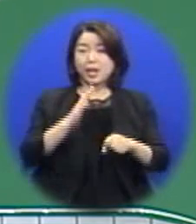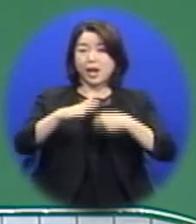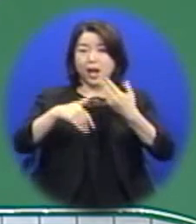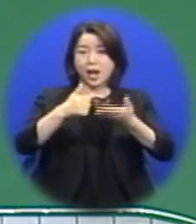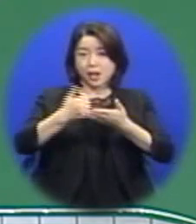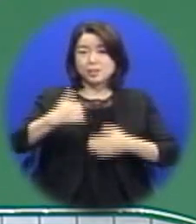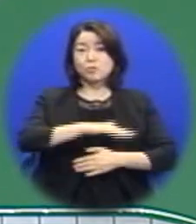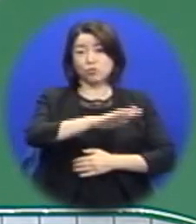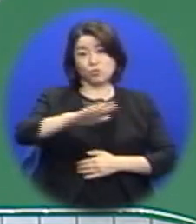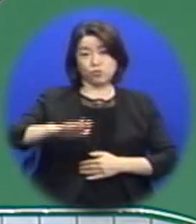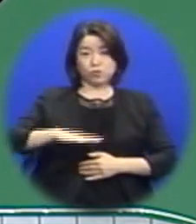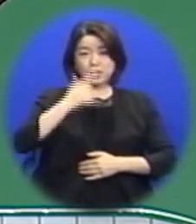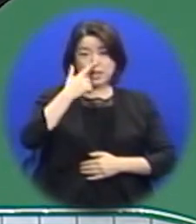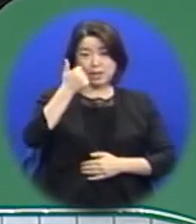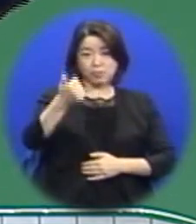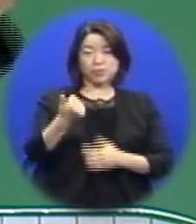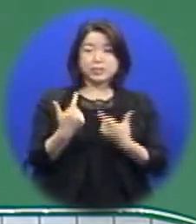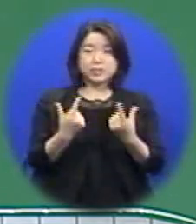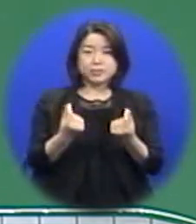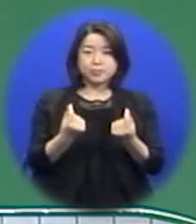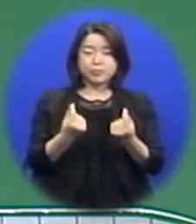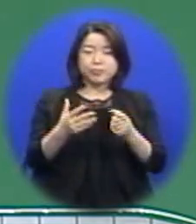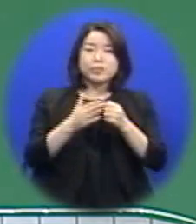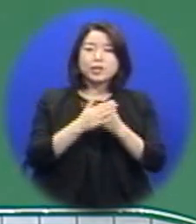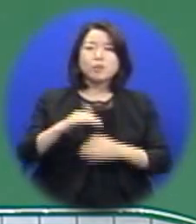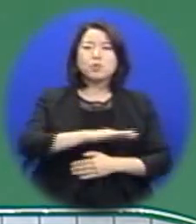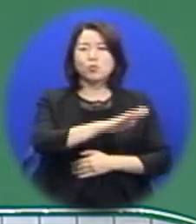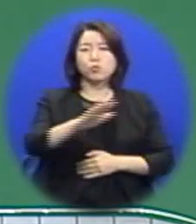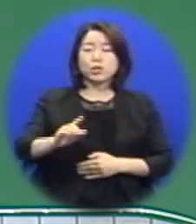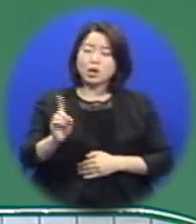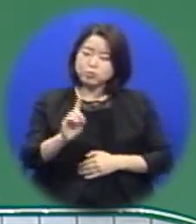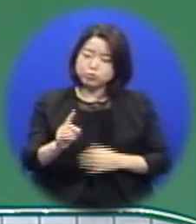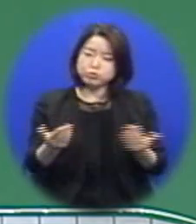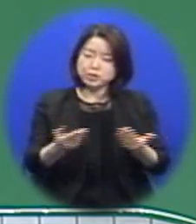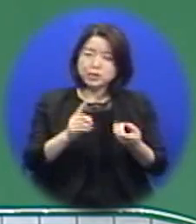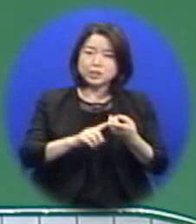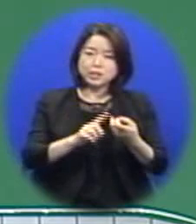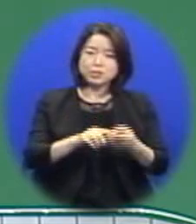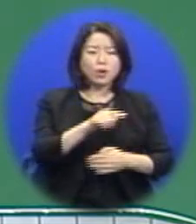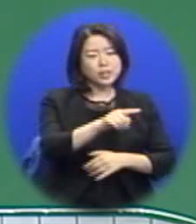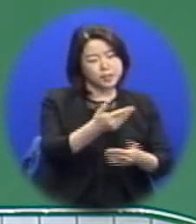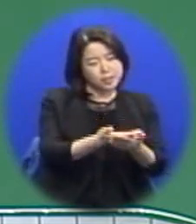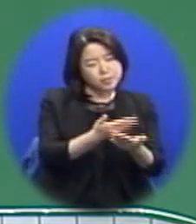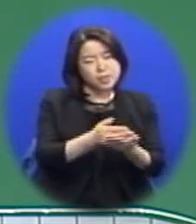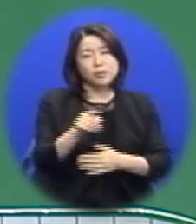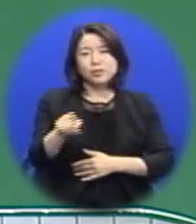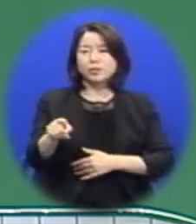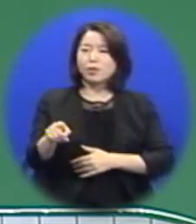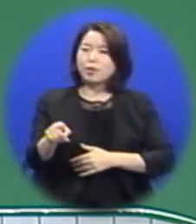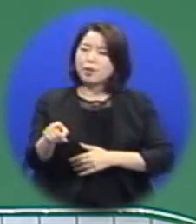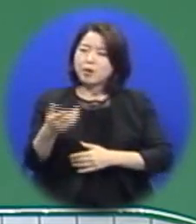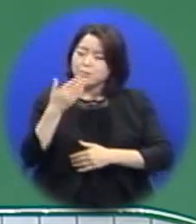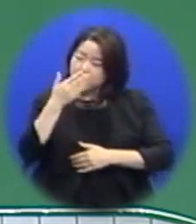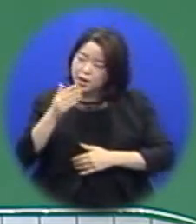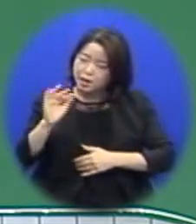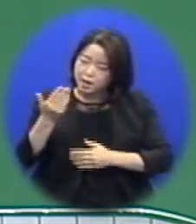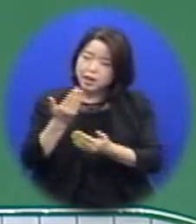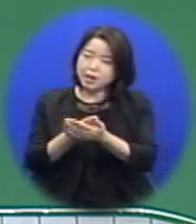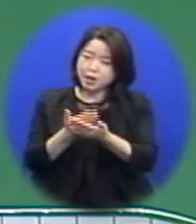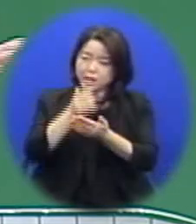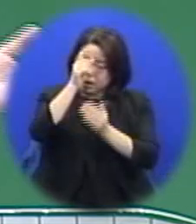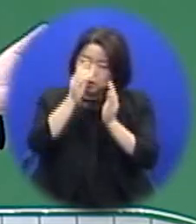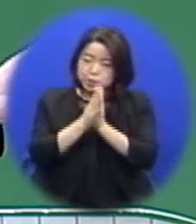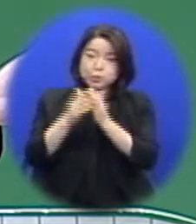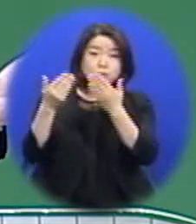하나님은 우리의 아버지십니다. 그러므로 우리가 어떤 일에 대해서 하나님 이거 해주세요, 하나님 전 저렇게 되고 싶습니다 라고 기도하는